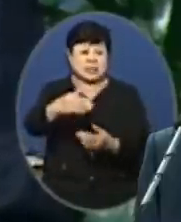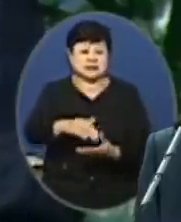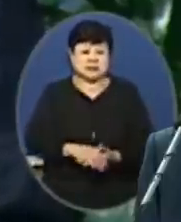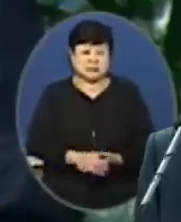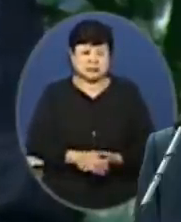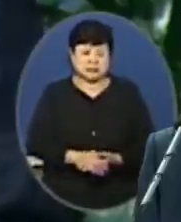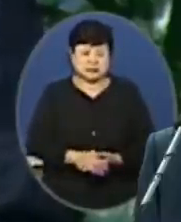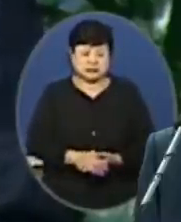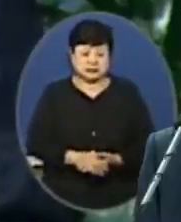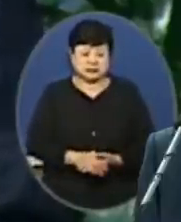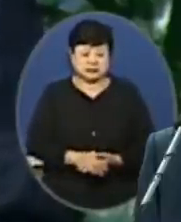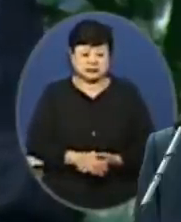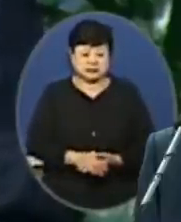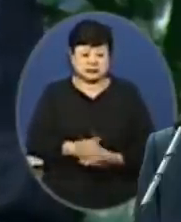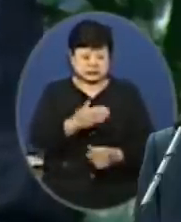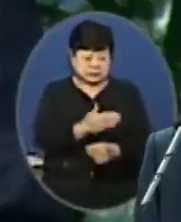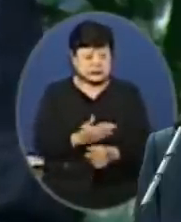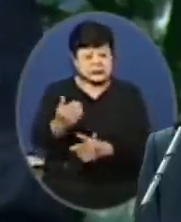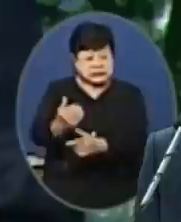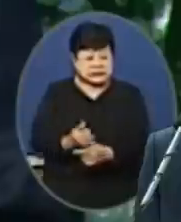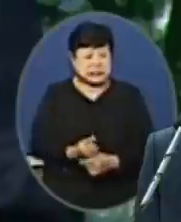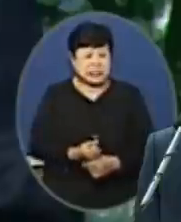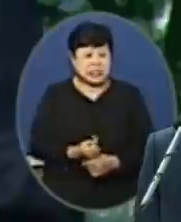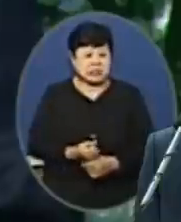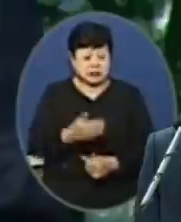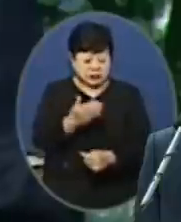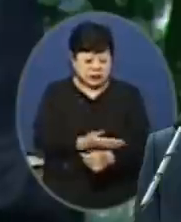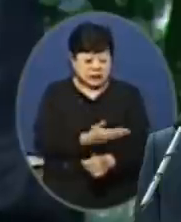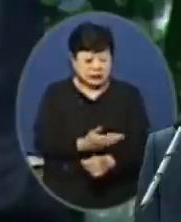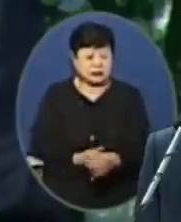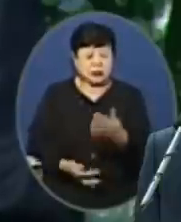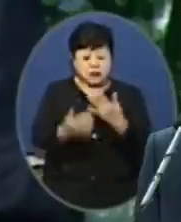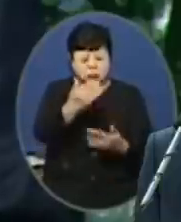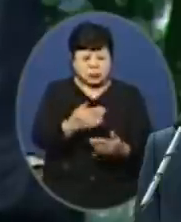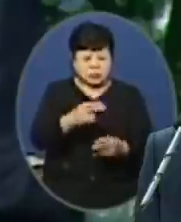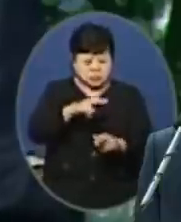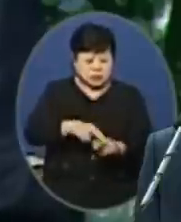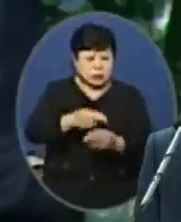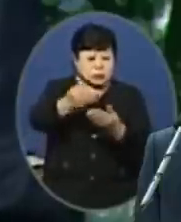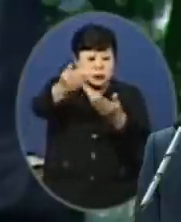데리고 가서 잡아서 내게 불로 태워 번제로 드려.